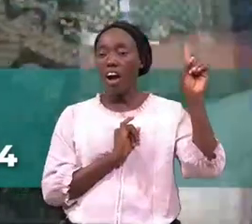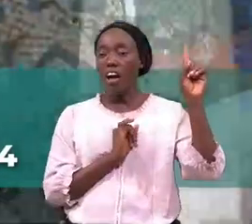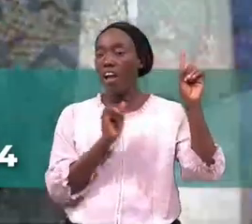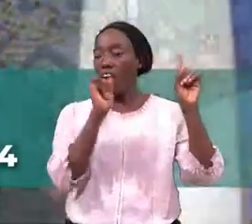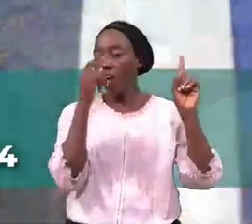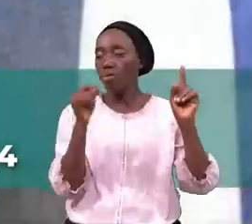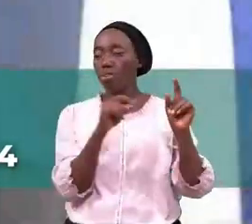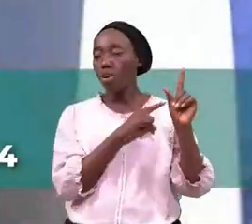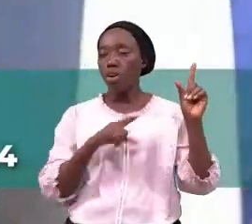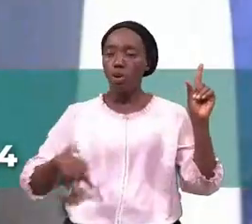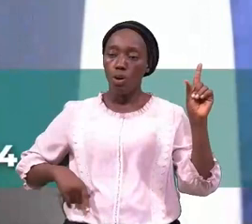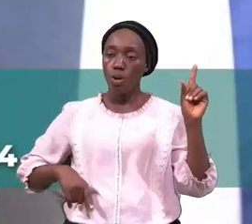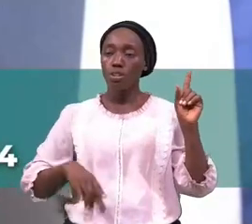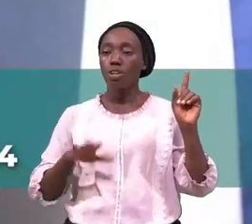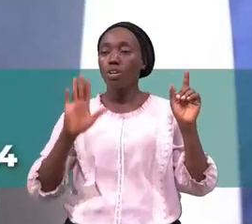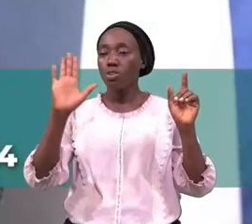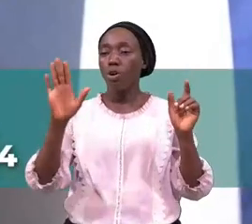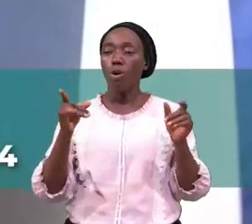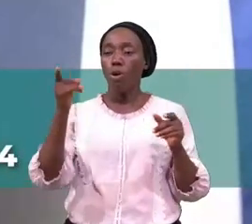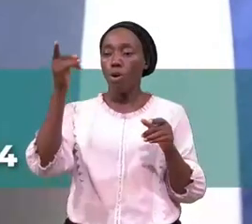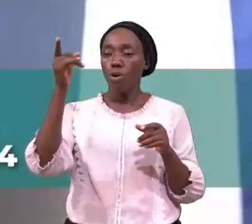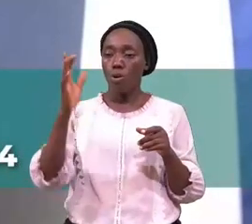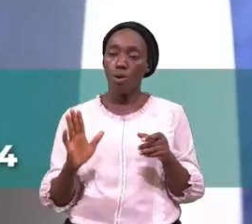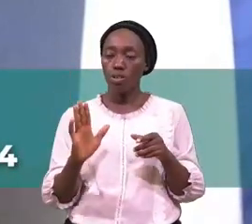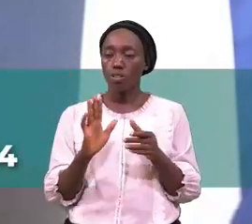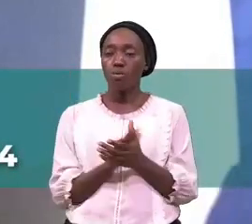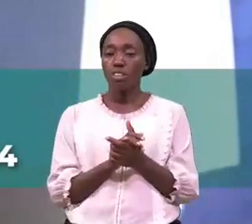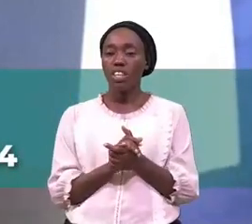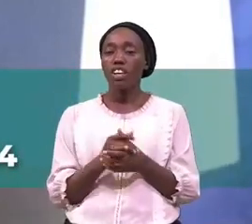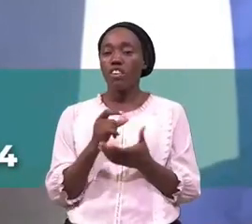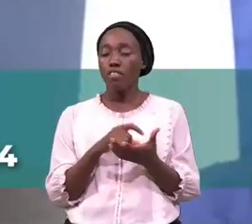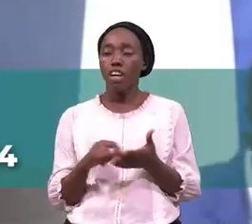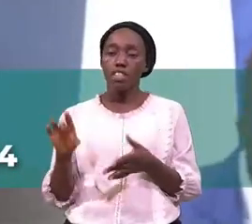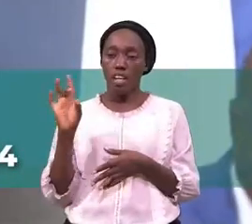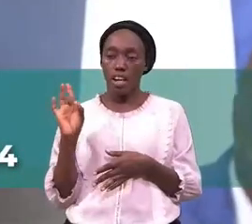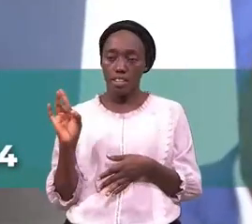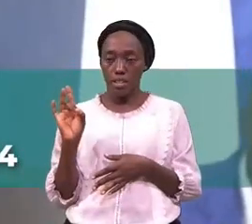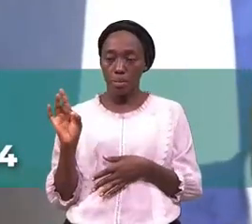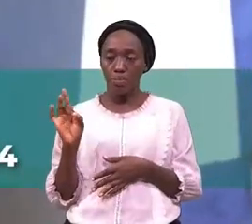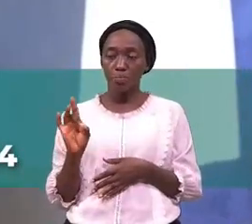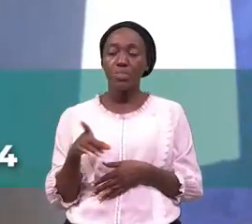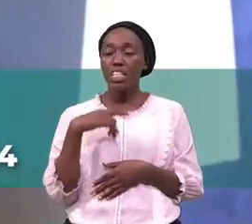Vous vous sanctifierez et vous serez saints, car je suis l'Éternel votre Dieu. Verset 8.